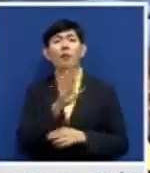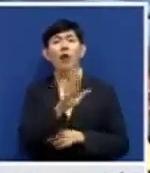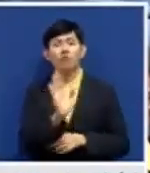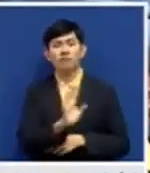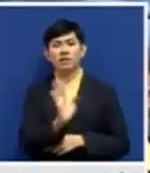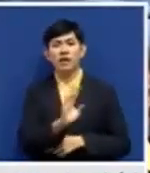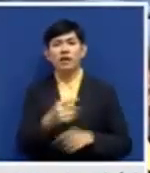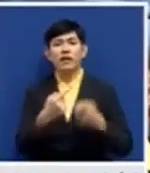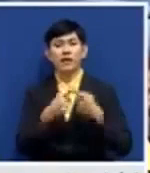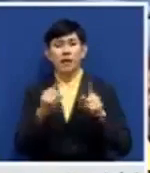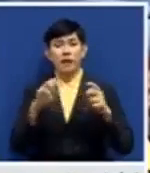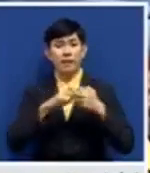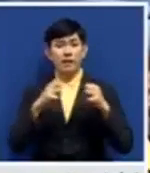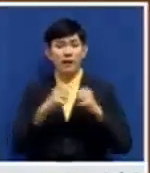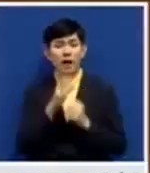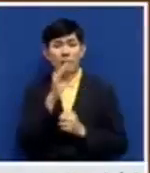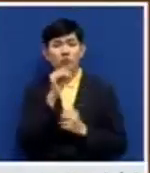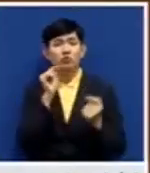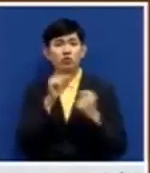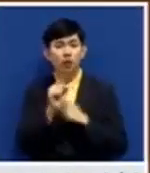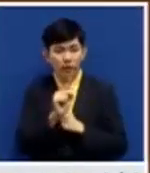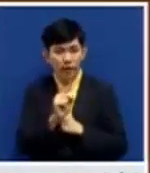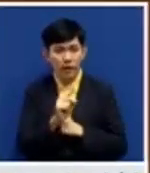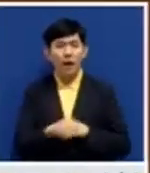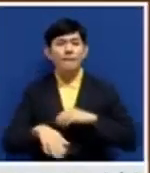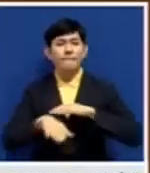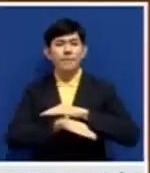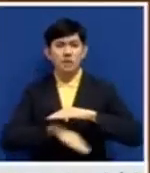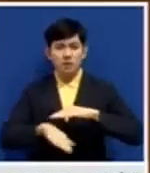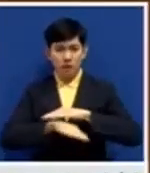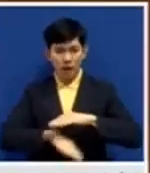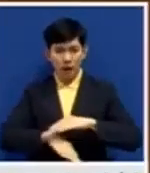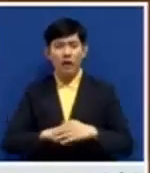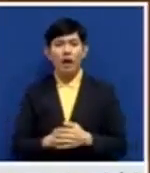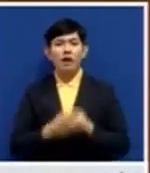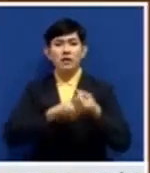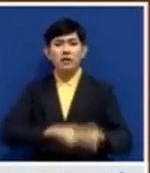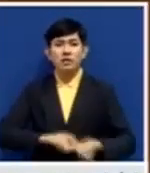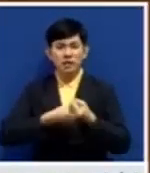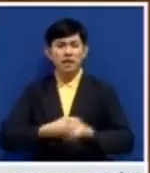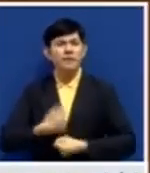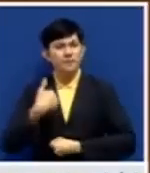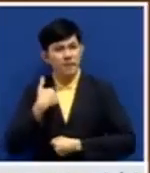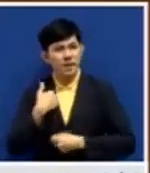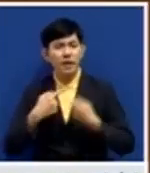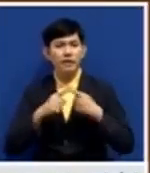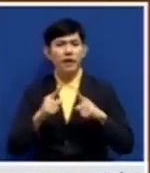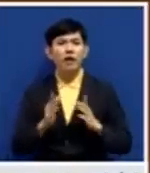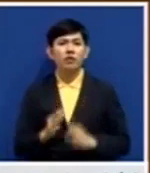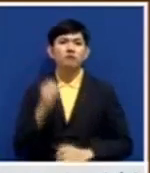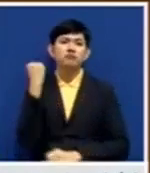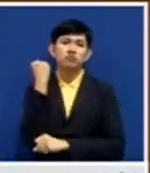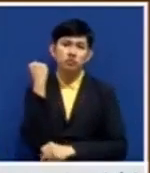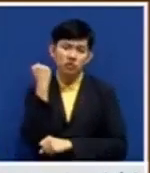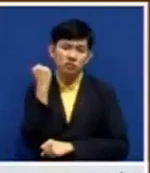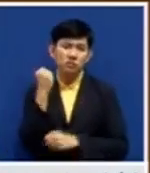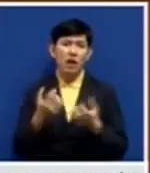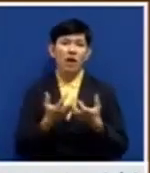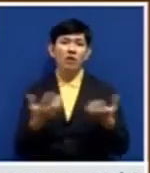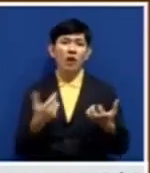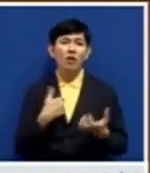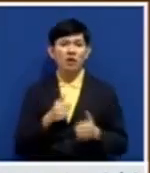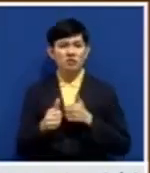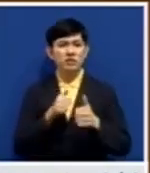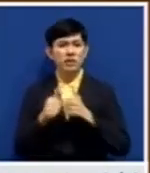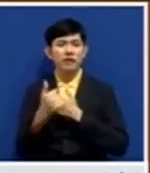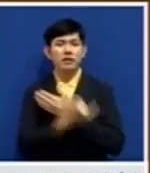ญหาคือว่าเราพูดถึงบอททอมไลน์มันพื้นฐานมันเกษตรกรมีเยอะแต่เขาจนสินค้าเราแข่งไม่ได้